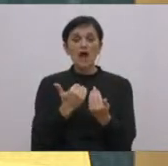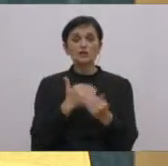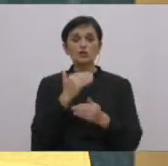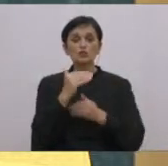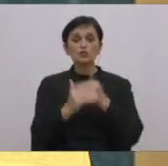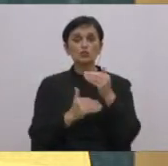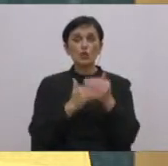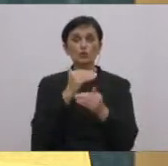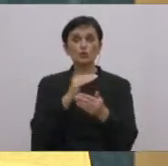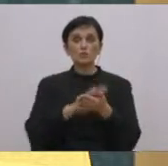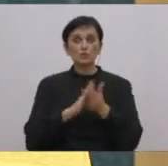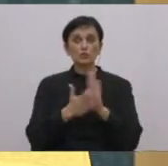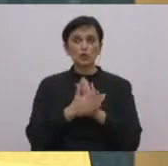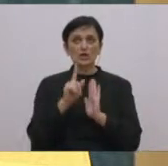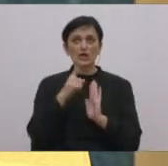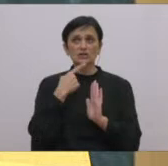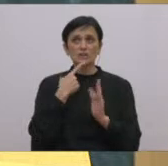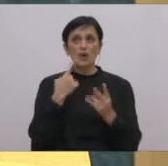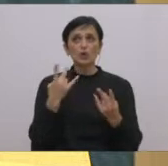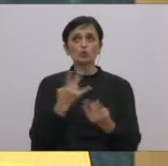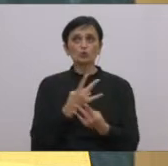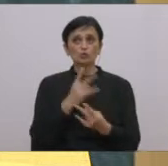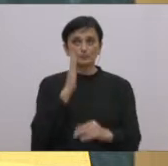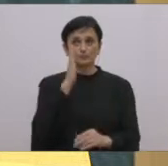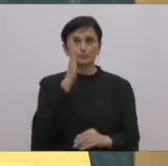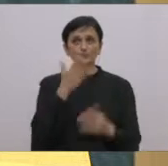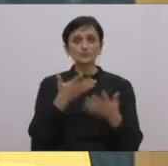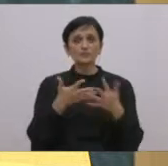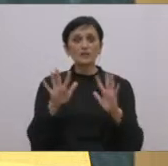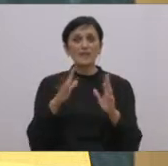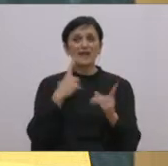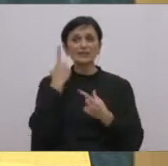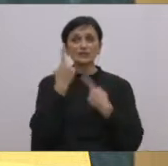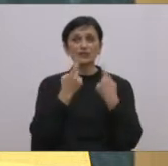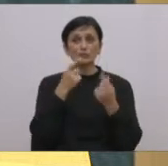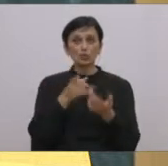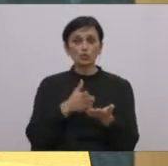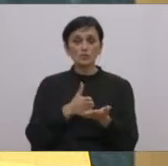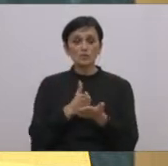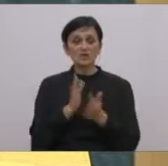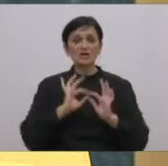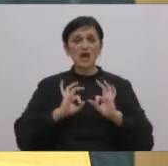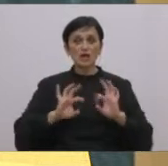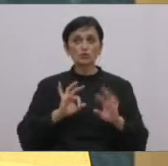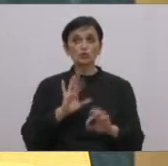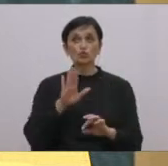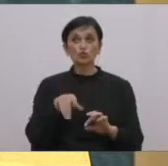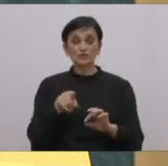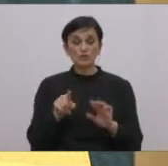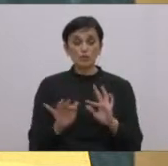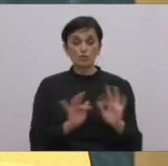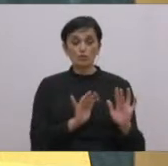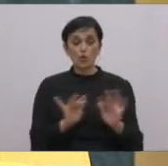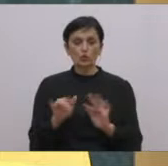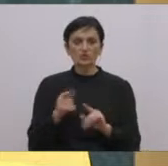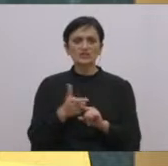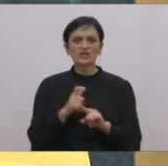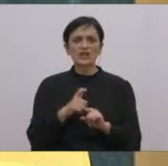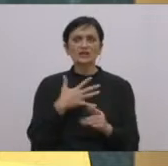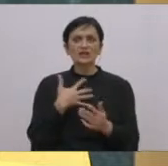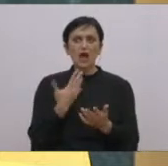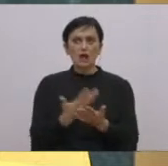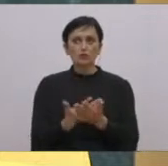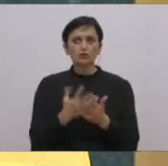პროგრესის პირობებში რა თქმა უნდა იქნება მეტი ინფორმაცია ამ მიმართულებით გაზიარებული, თუმცა ამ პროცესში ძალიან